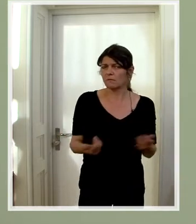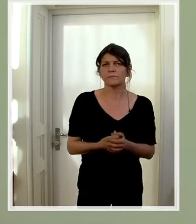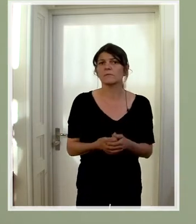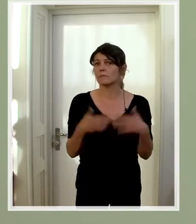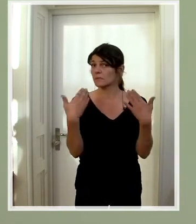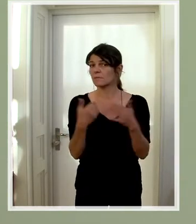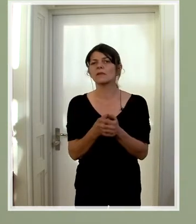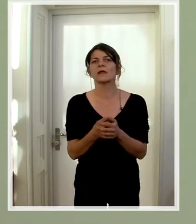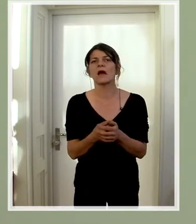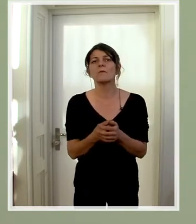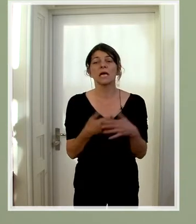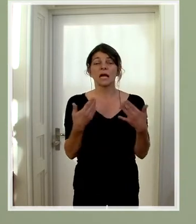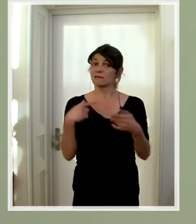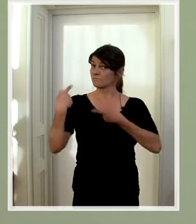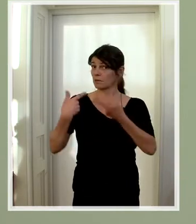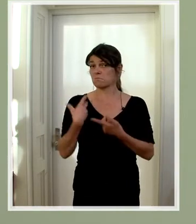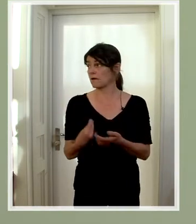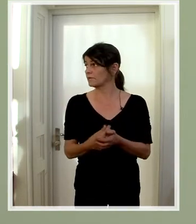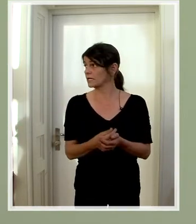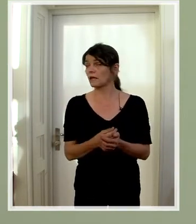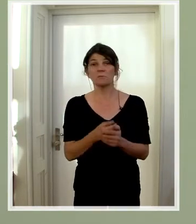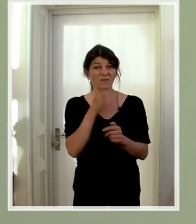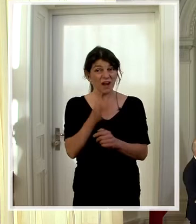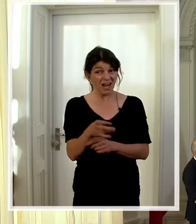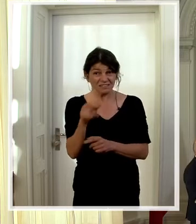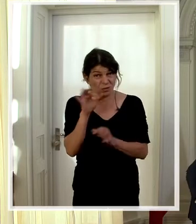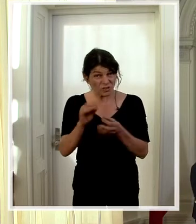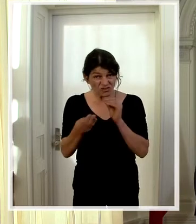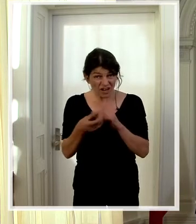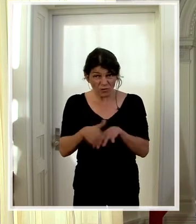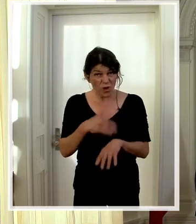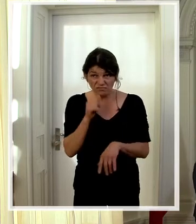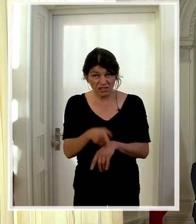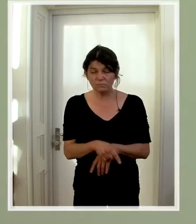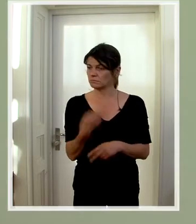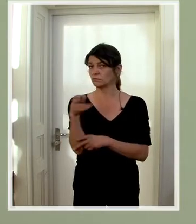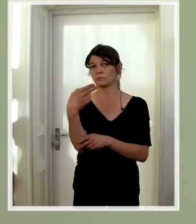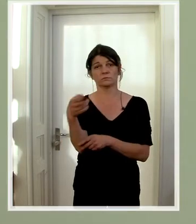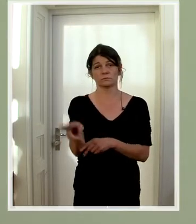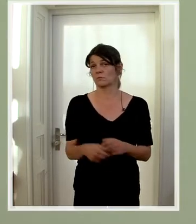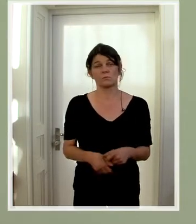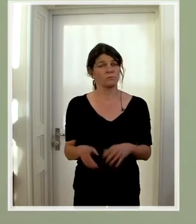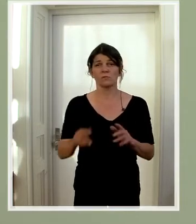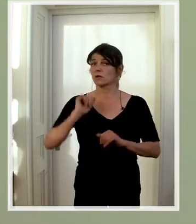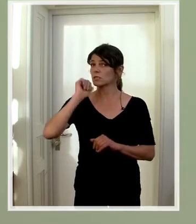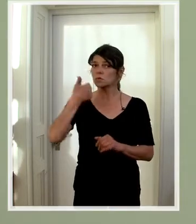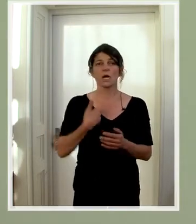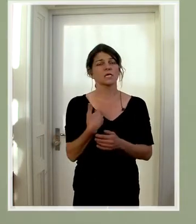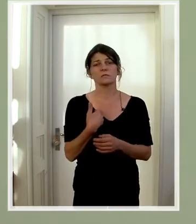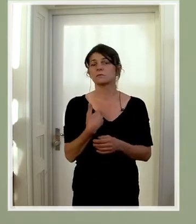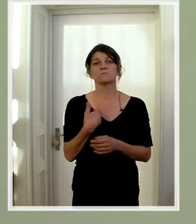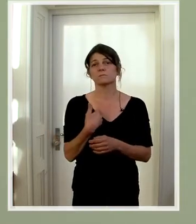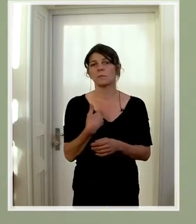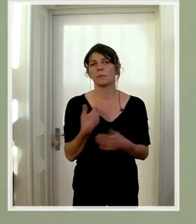die Möglichkeit ist immer wieder... Ist für euch kein guter Deal? Nein, weil zuerst muss, jetzt ist es